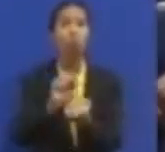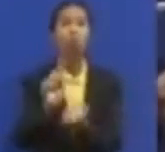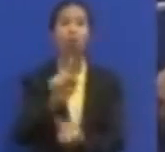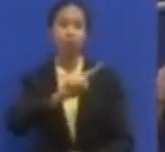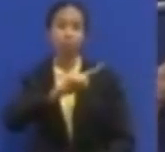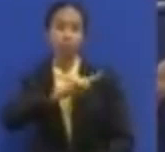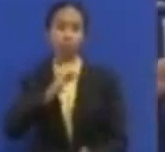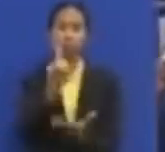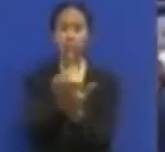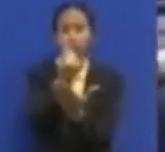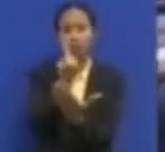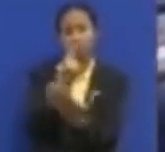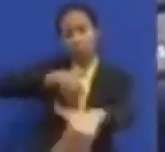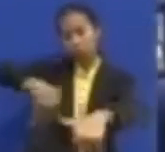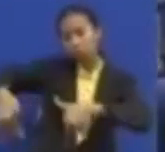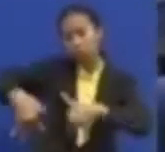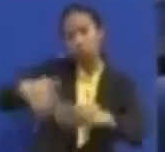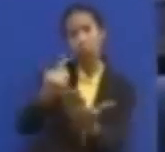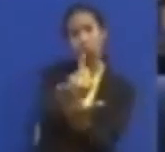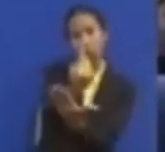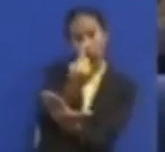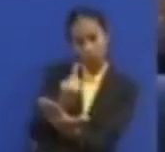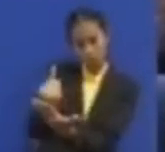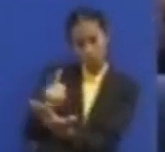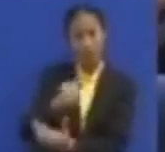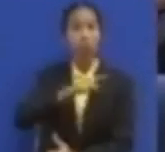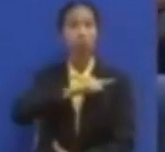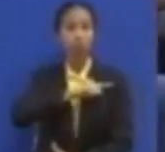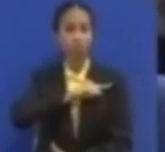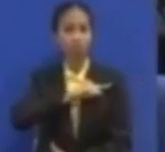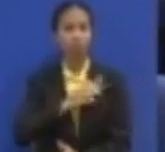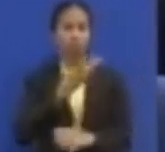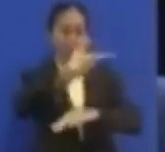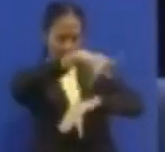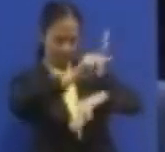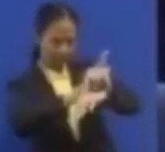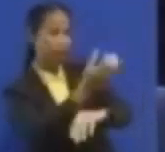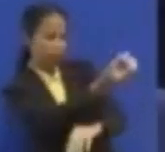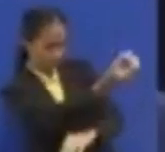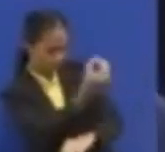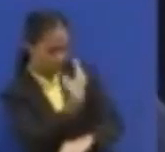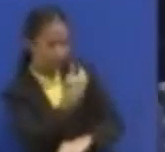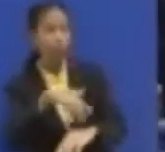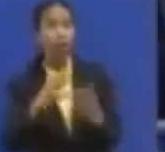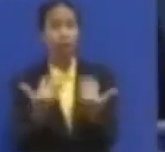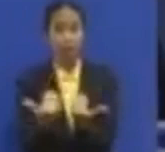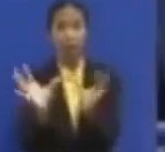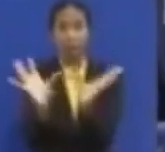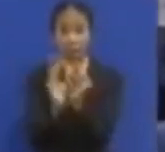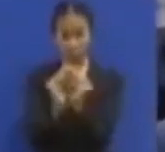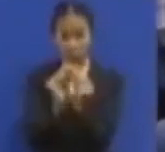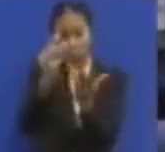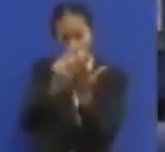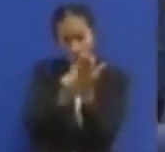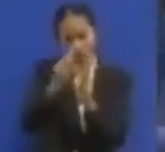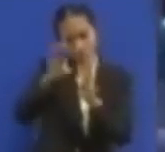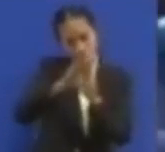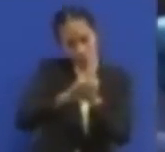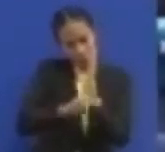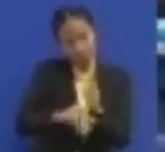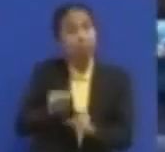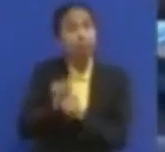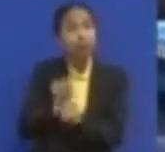ทนของพี่น้องประชาชนท่านประธานต้องให้คำตอบผมนะครับว่าเราจะมีการประชุมเป็นไปตามระเบียบวาระหรือไม่อย่างไรถ้า